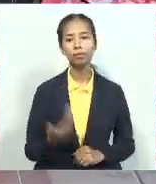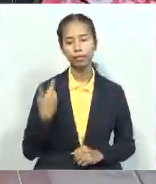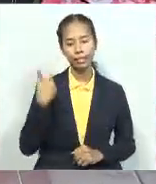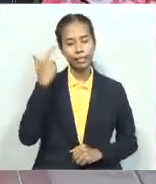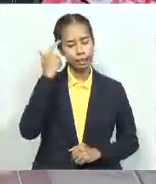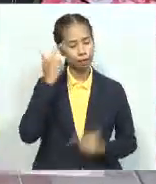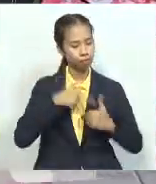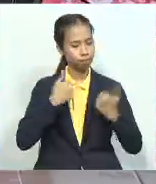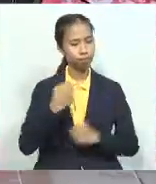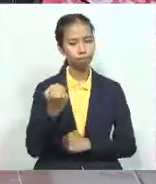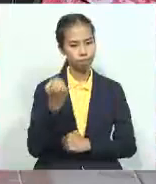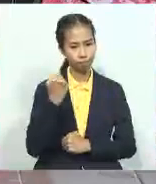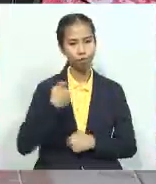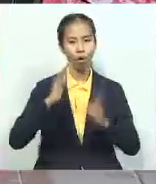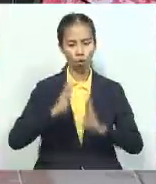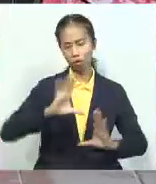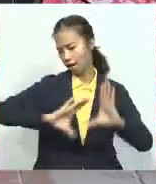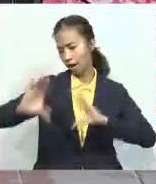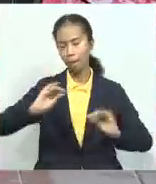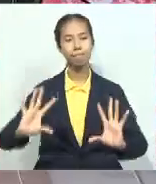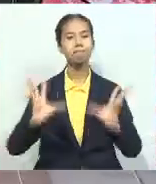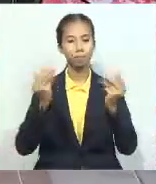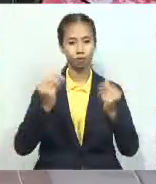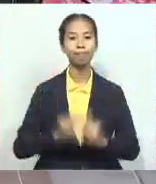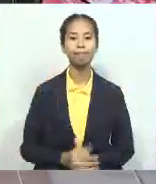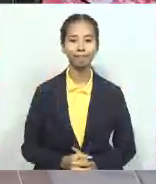นะคะว่าจะไม่มีผู้โดยสารตกค้างอย่างแน่นอนค่ะ